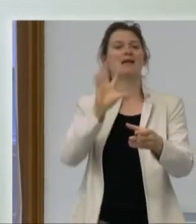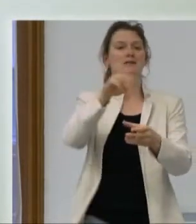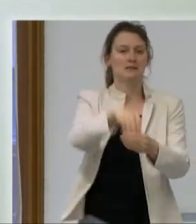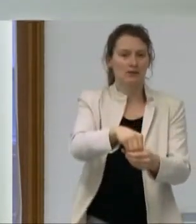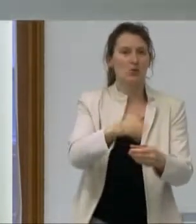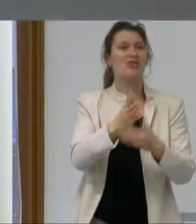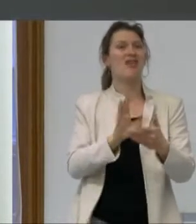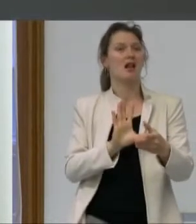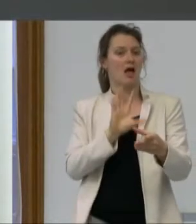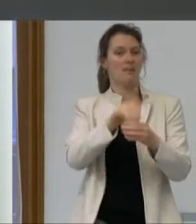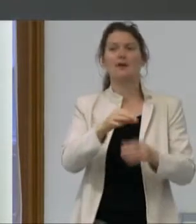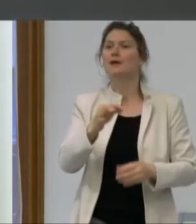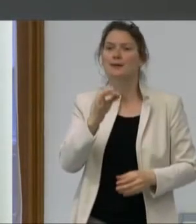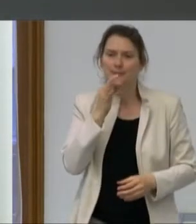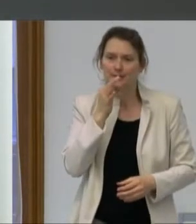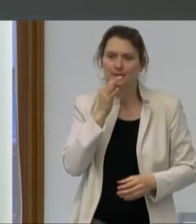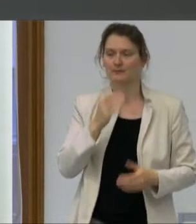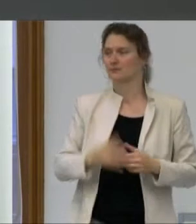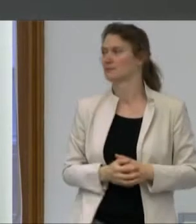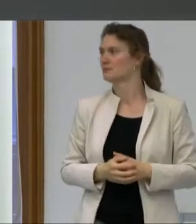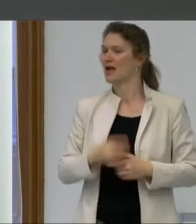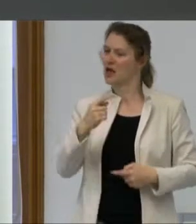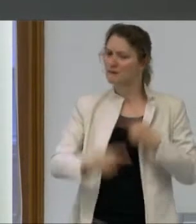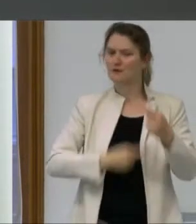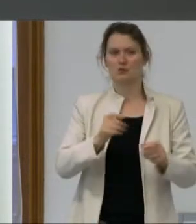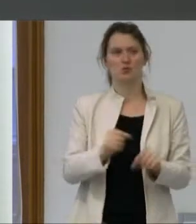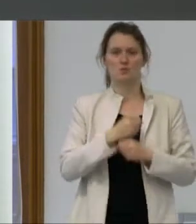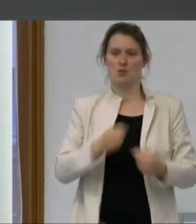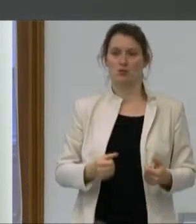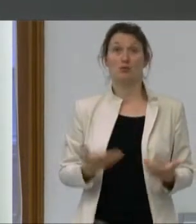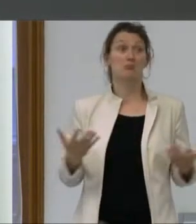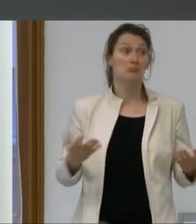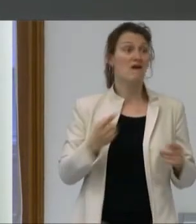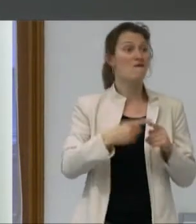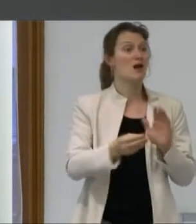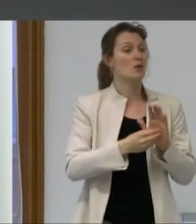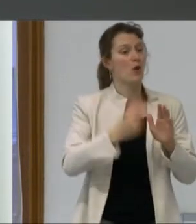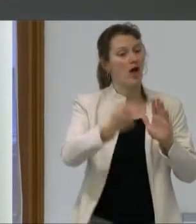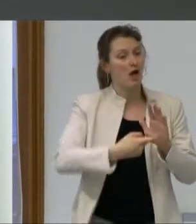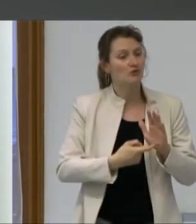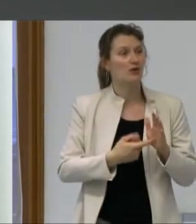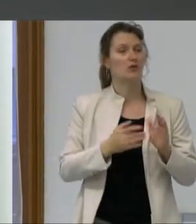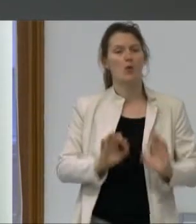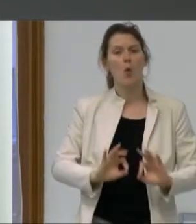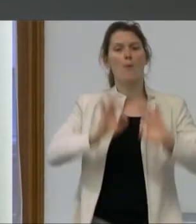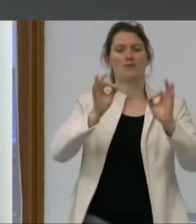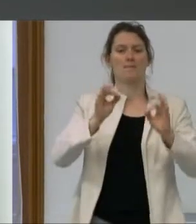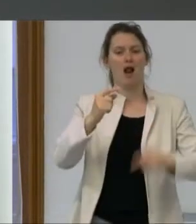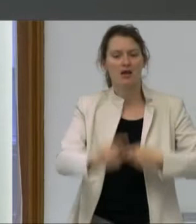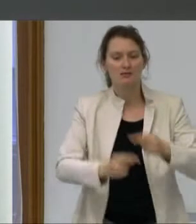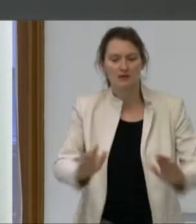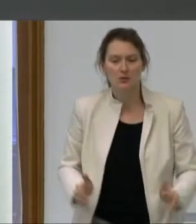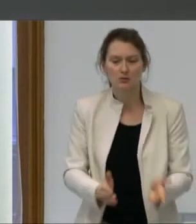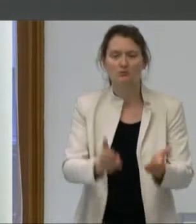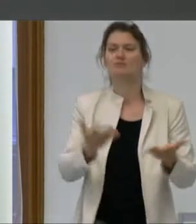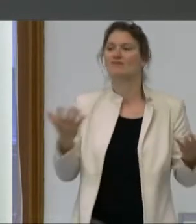unzureichende Teilnahme am Bildungsprozess und als fehlende Herausforderungen zu einer optimalen Entwicklung und